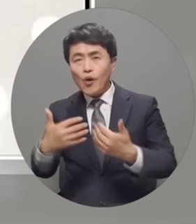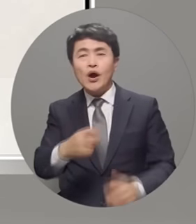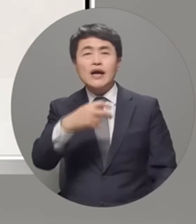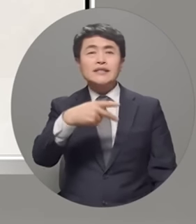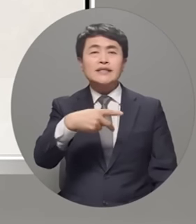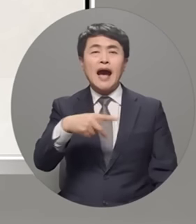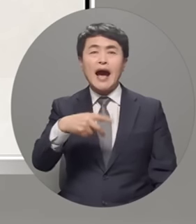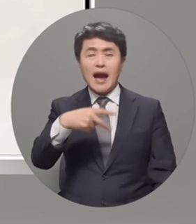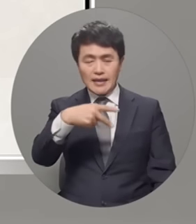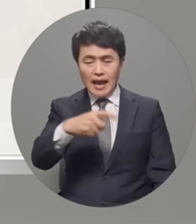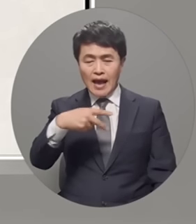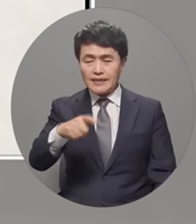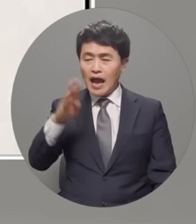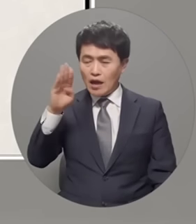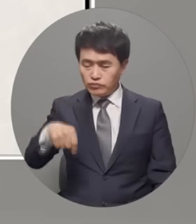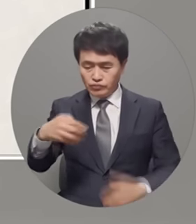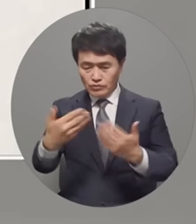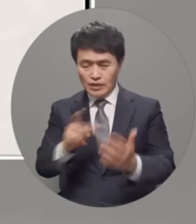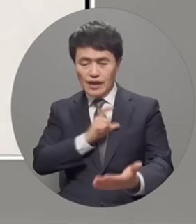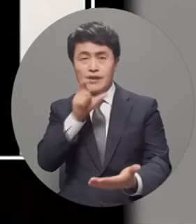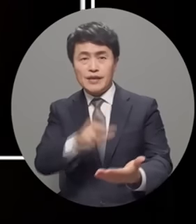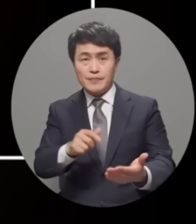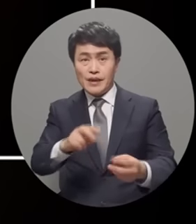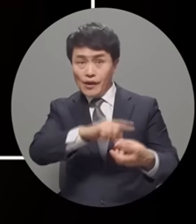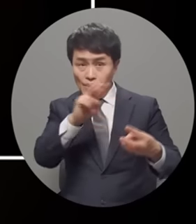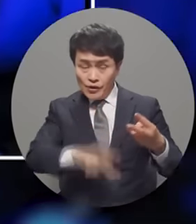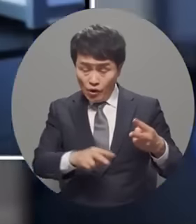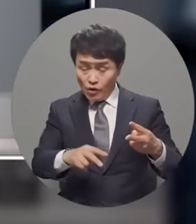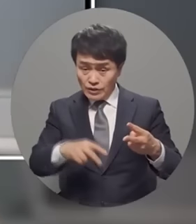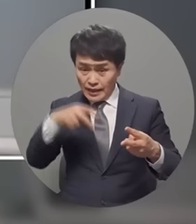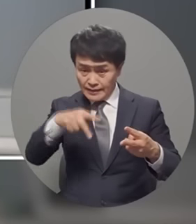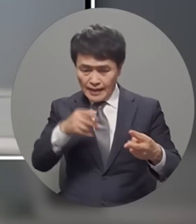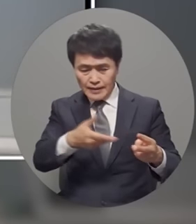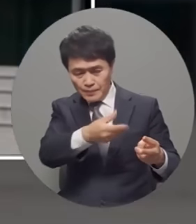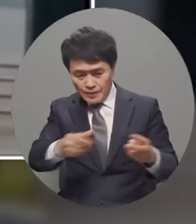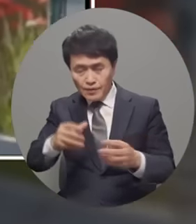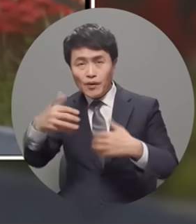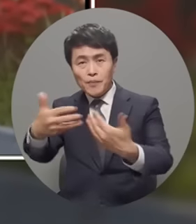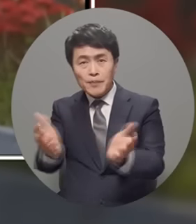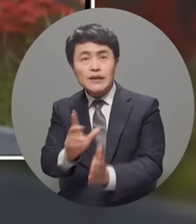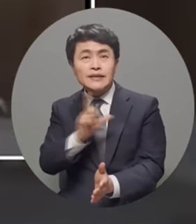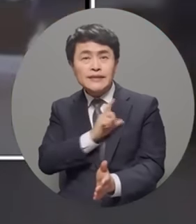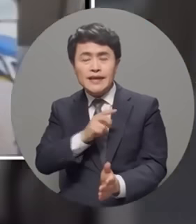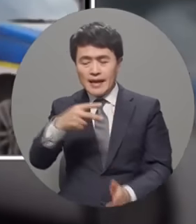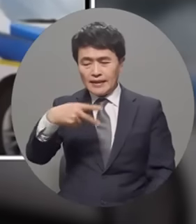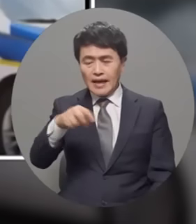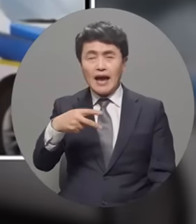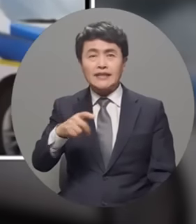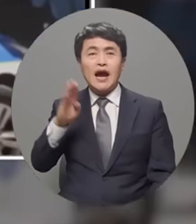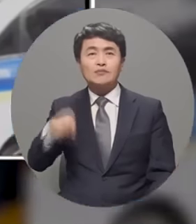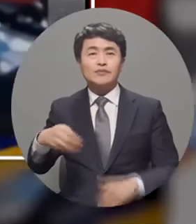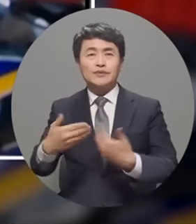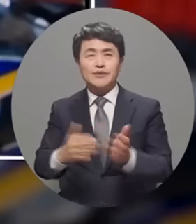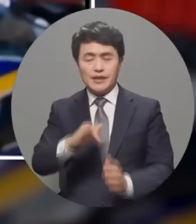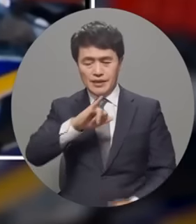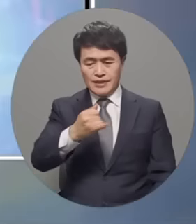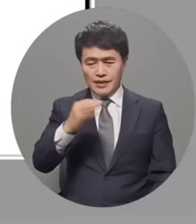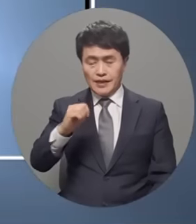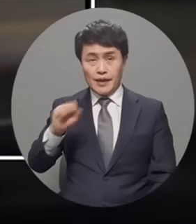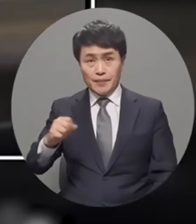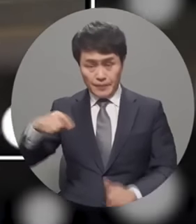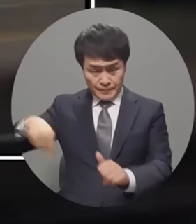명단에 이름을 올렸습니다. 형사, 수사의 사자를 따온 걸로 보이는 명칭인 사사부는 JMS 관련 수사